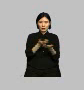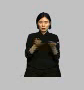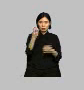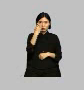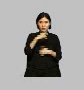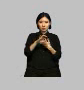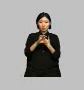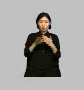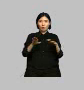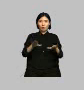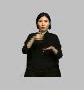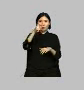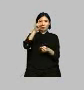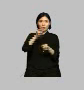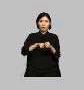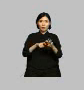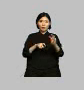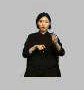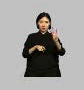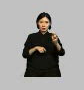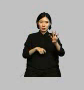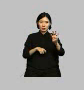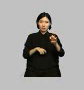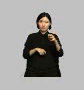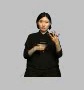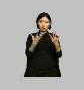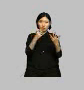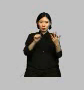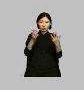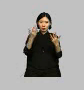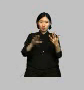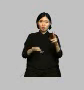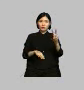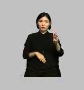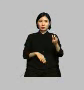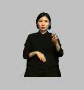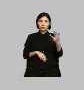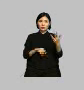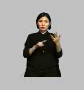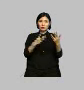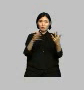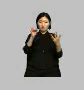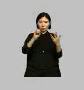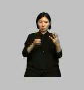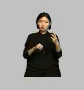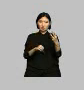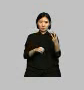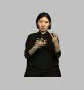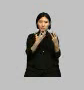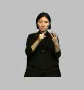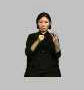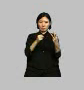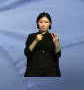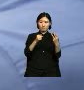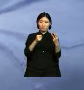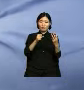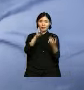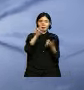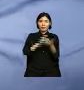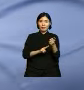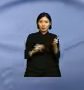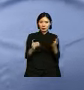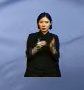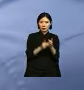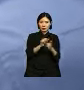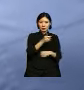올해 목표가 48억원 가량인데 28.4% 정도인 13억원 판매 에 그치고 있습니다